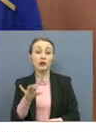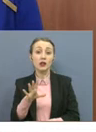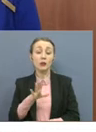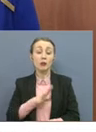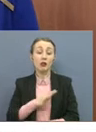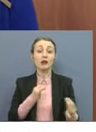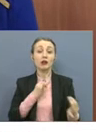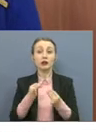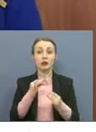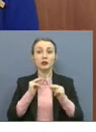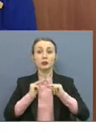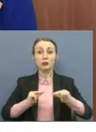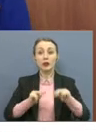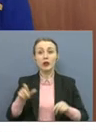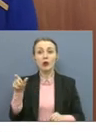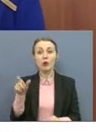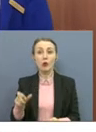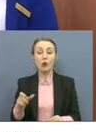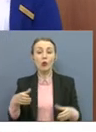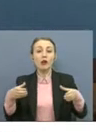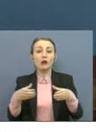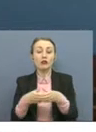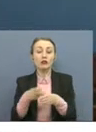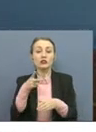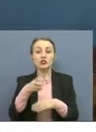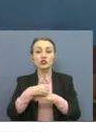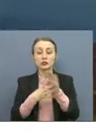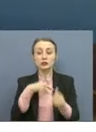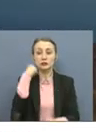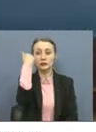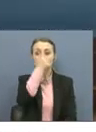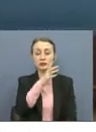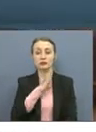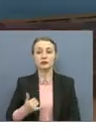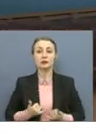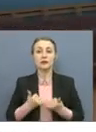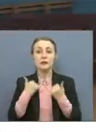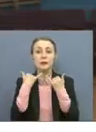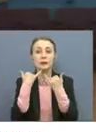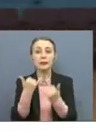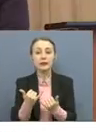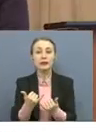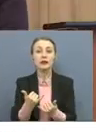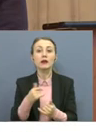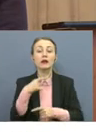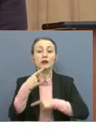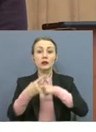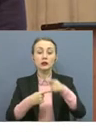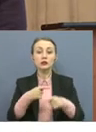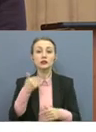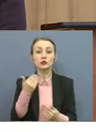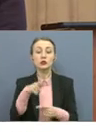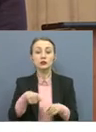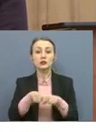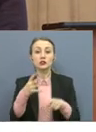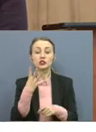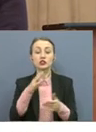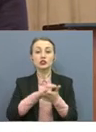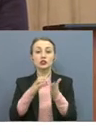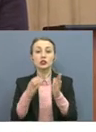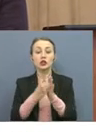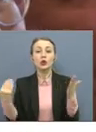күрделі жөндеу жұмысы жүргізілмек. Жаңғырту жұмыстары ауыл клубына да жасалмақ. Сондай-ақ елді мекеннің 4,6 шақырымды құрайтын